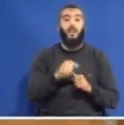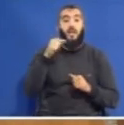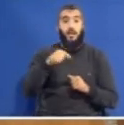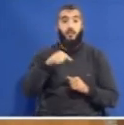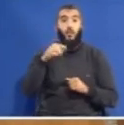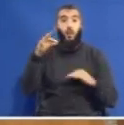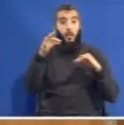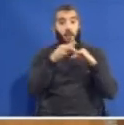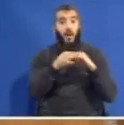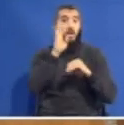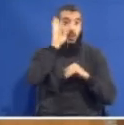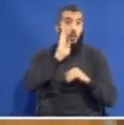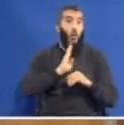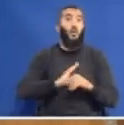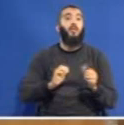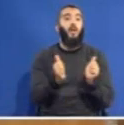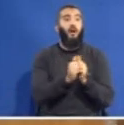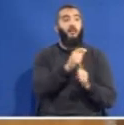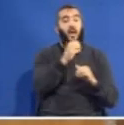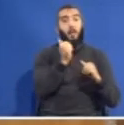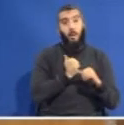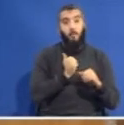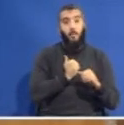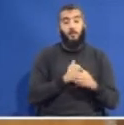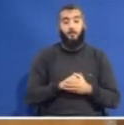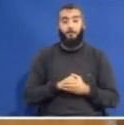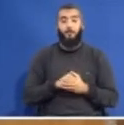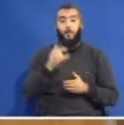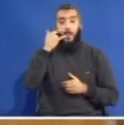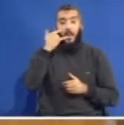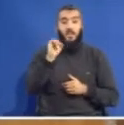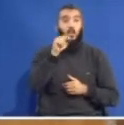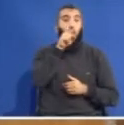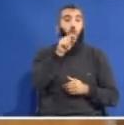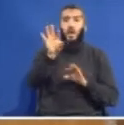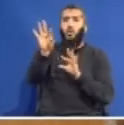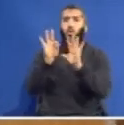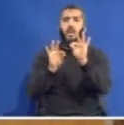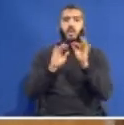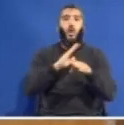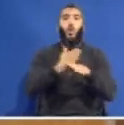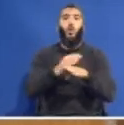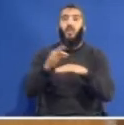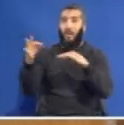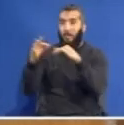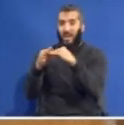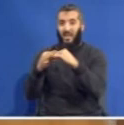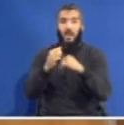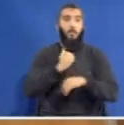بالأم. ولو وقع في اختيار، لو وقع في اختيار بين الزوجة